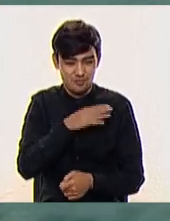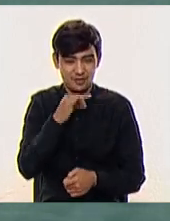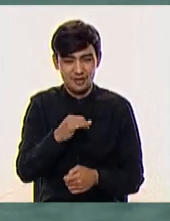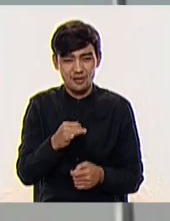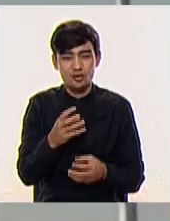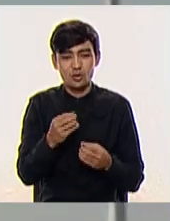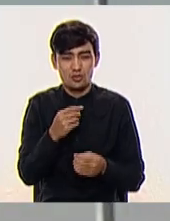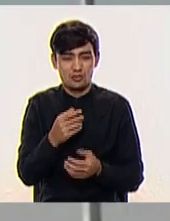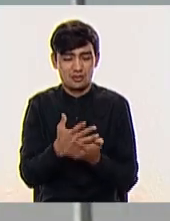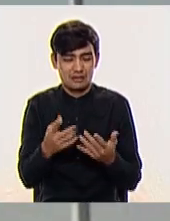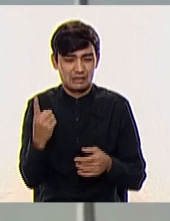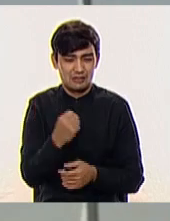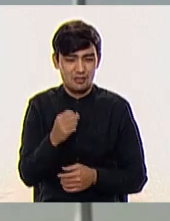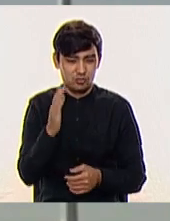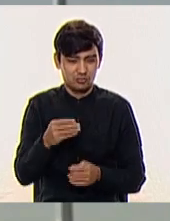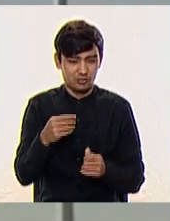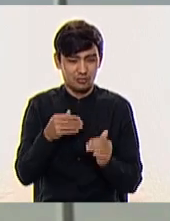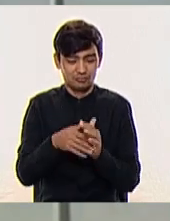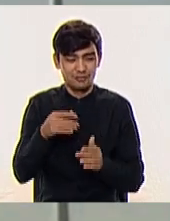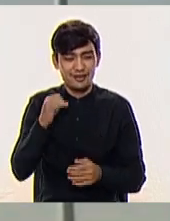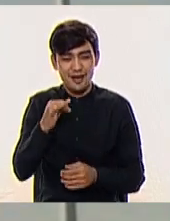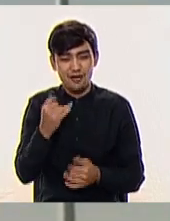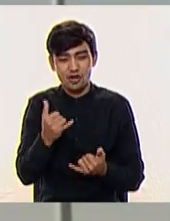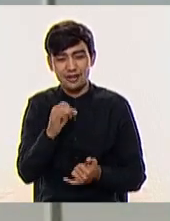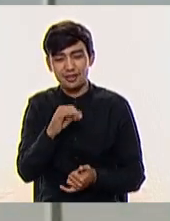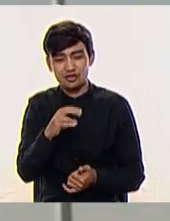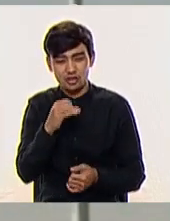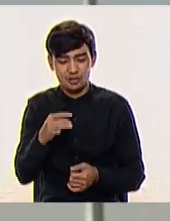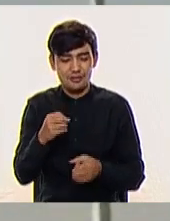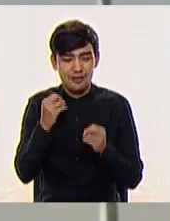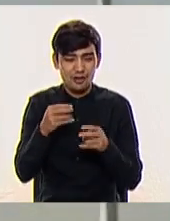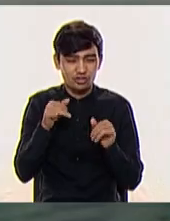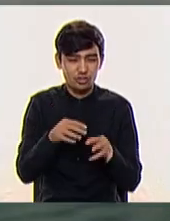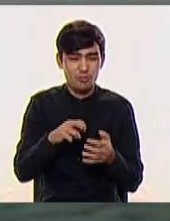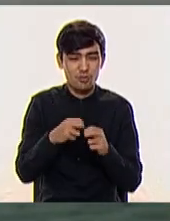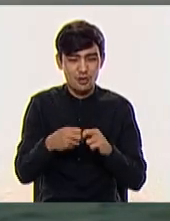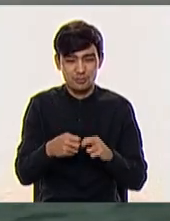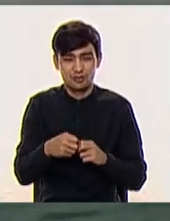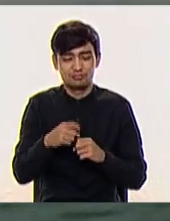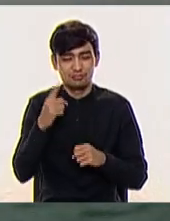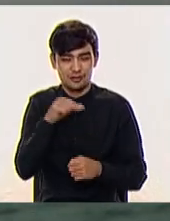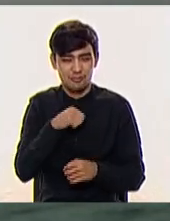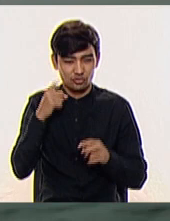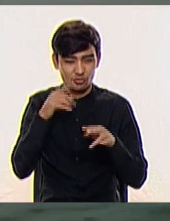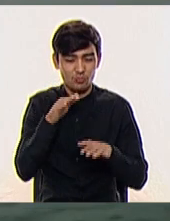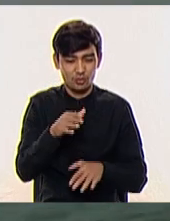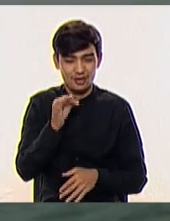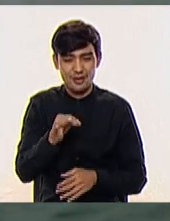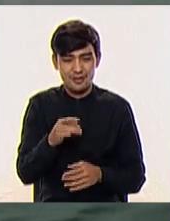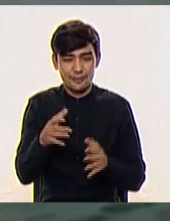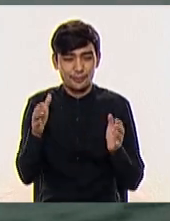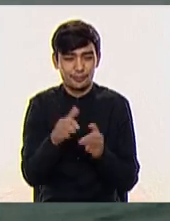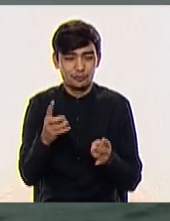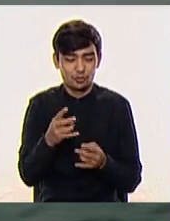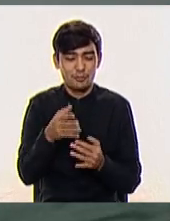что на это уйдет несколько недель. Сейчас инженеры пытаются выбрать самый верный способ решения проблемы. Один из вариантов – уменьшить вес судна,